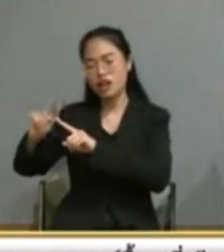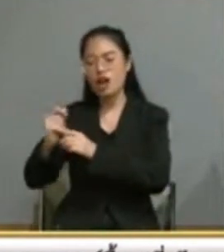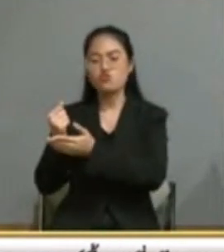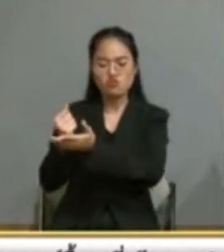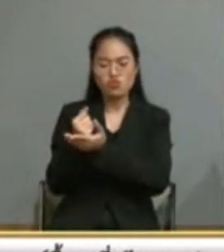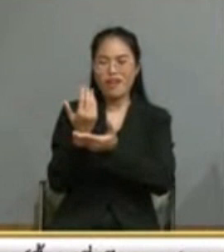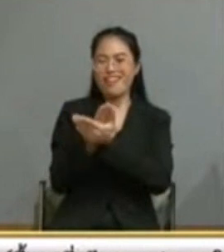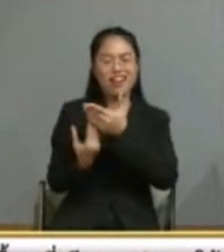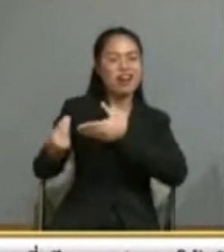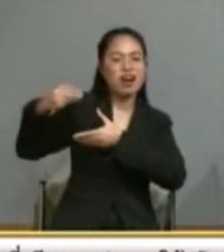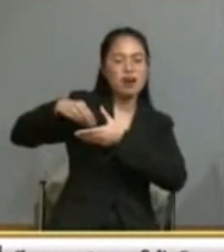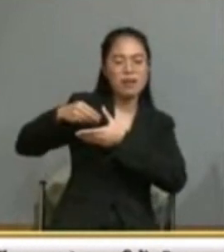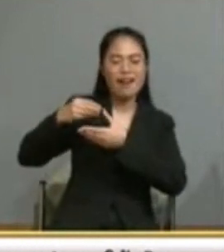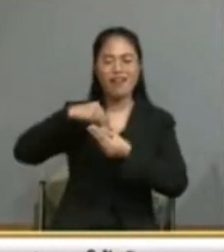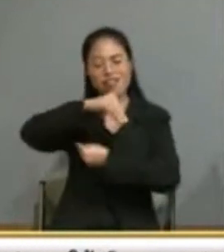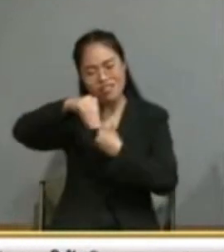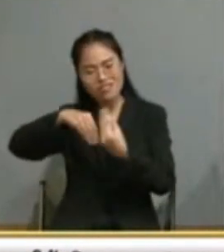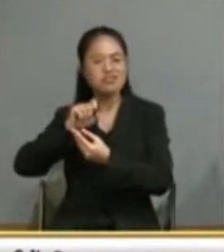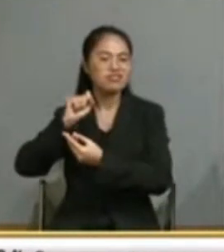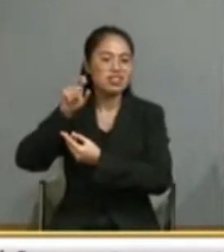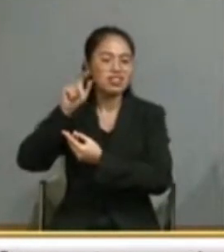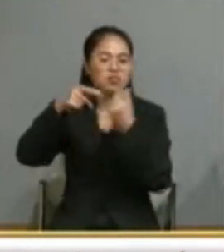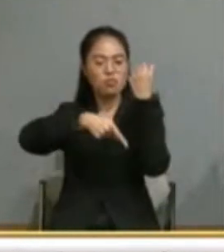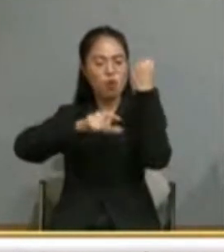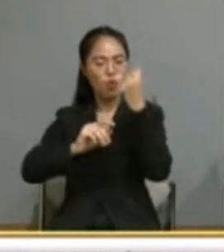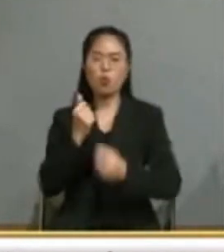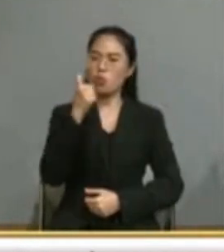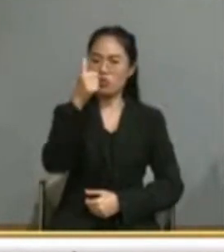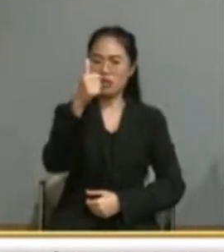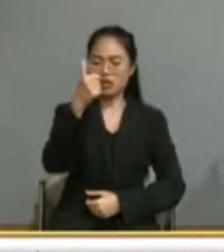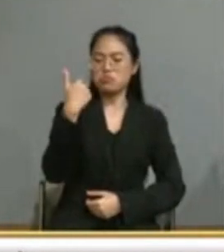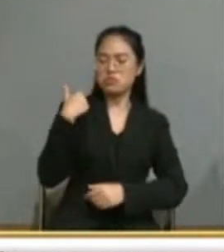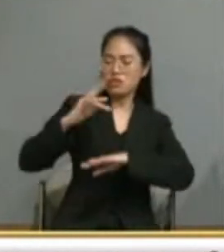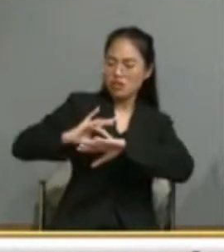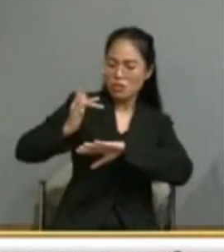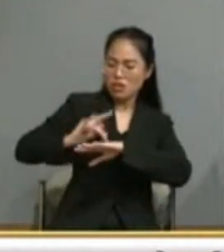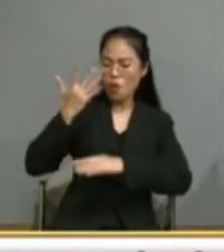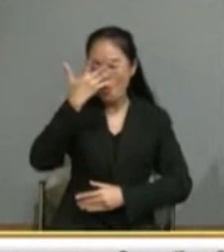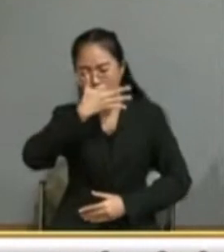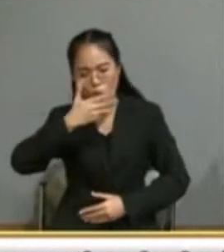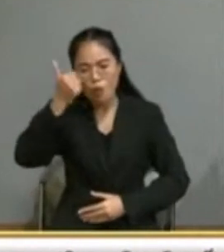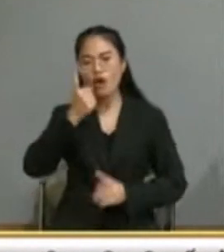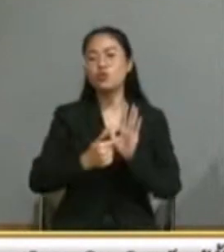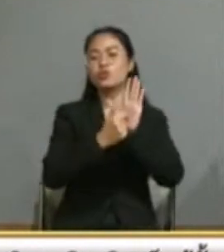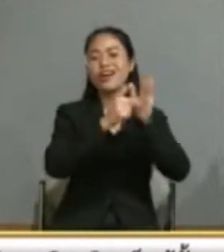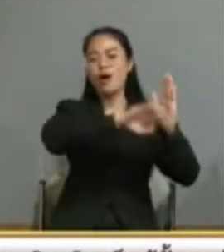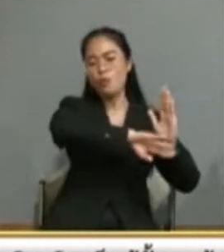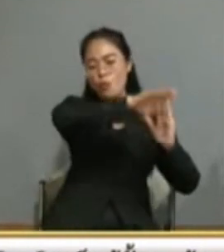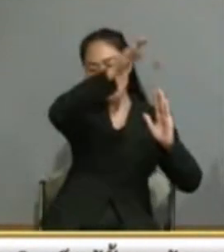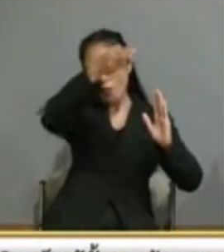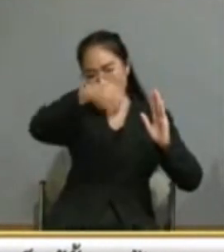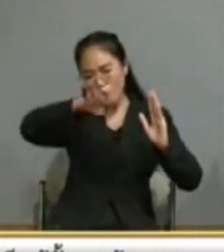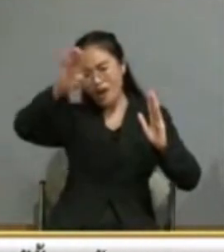ร้างอาชีพและขับเคลื่อนเศรษฐกิของจงหวดโดยเรามีแงทเที่ยวทางธรรมชาตที่สวยงามนะครับไม่วาจะเป็เทอนขาบันธัส